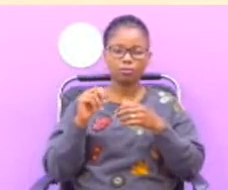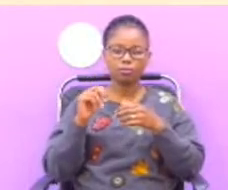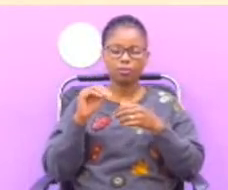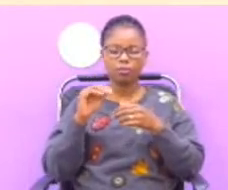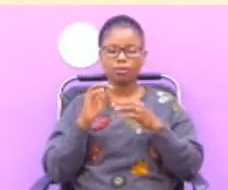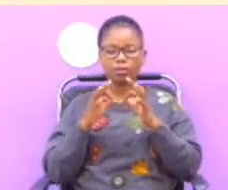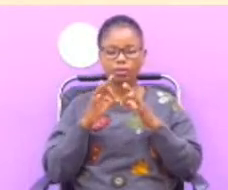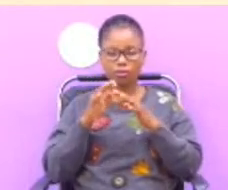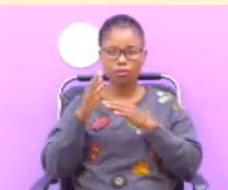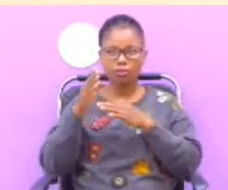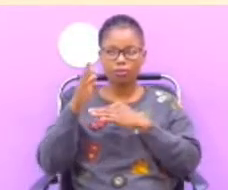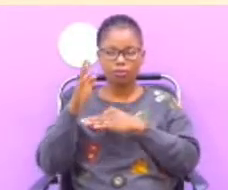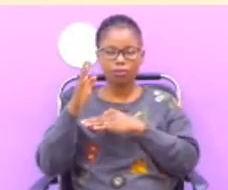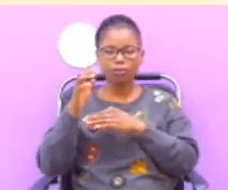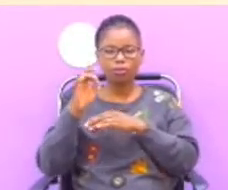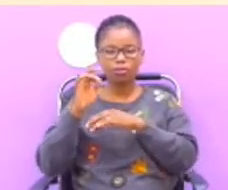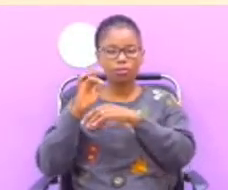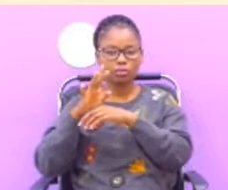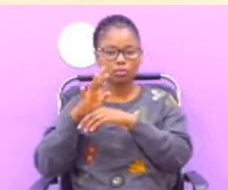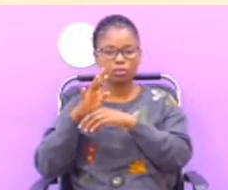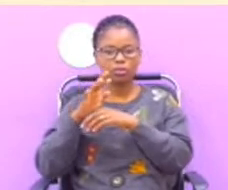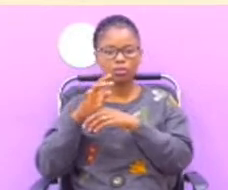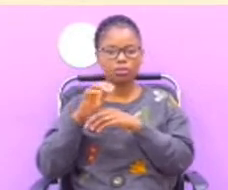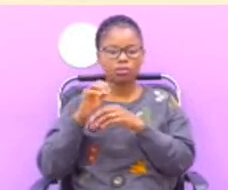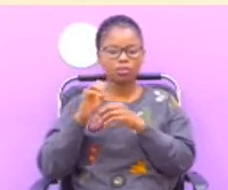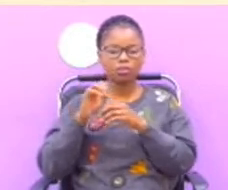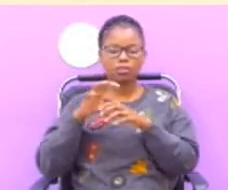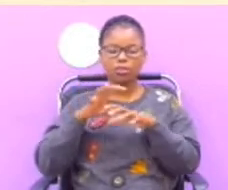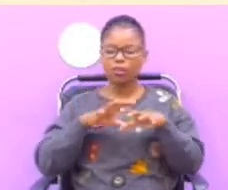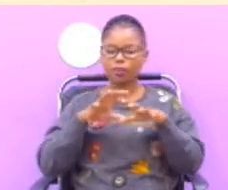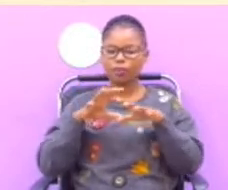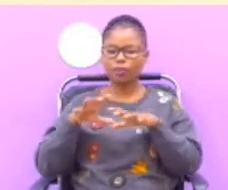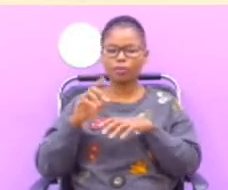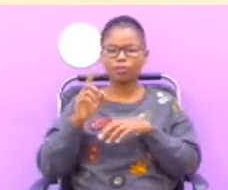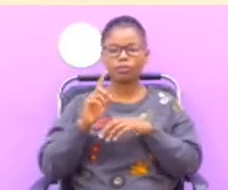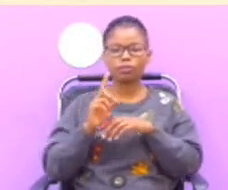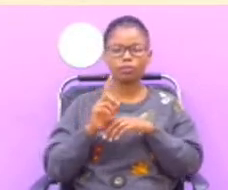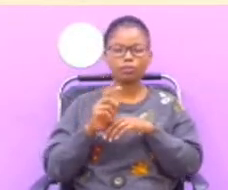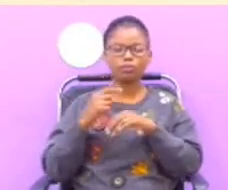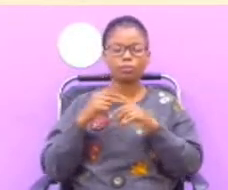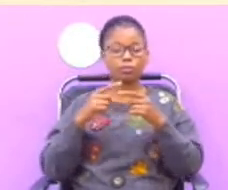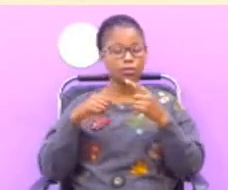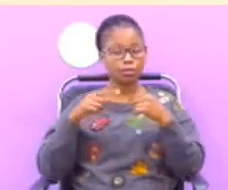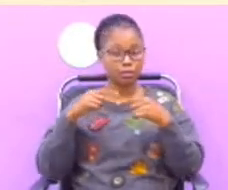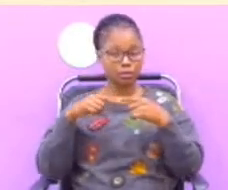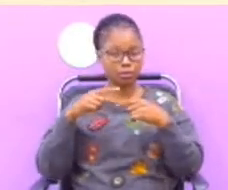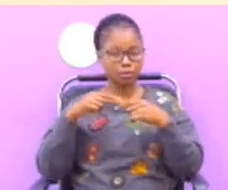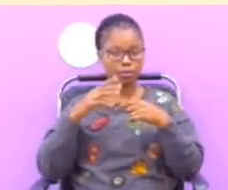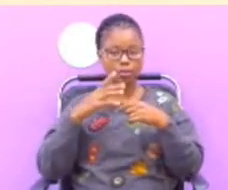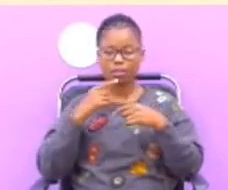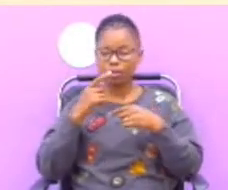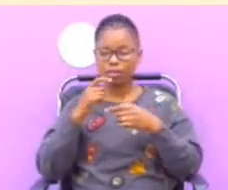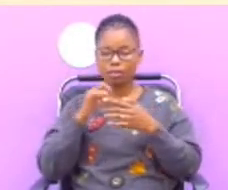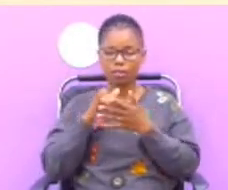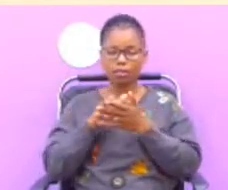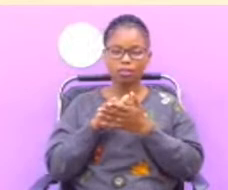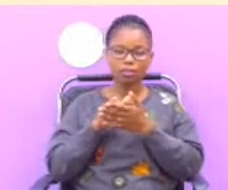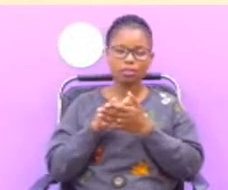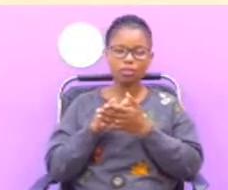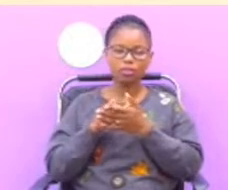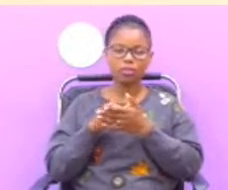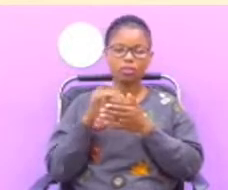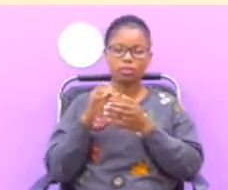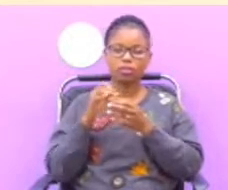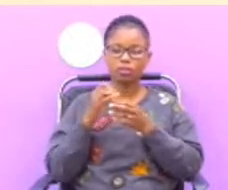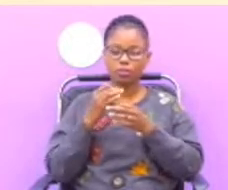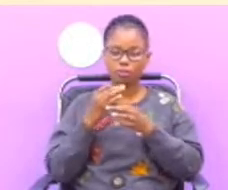agikorwo ni ngai utumanite dirafatara go strain niguka kuona ndimwira ni doka na derwa tiriri wohore andu